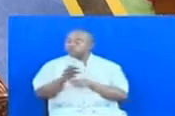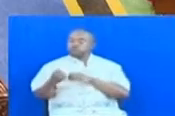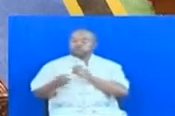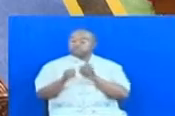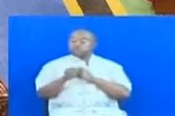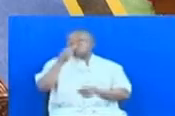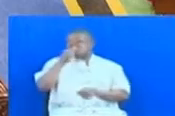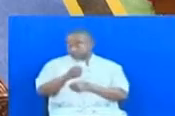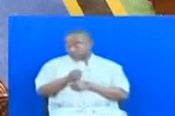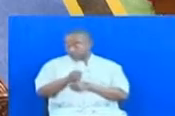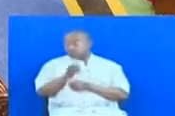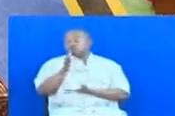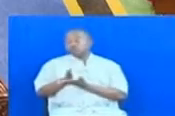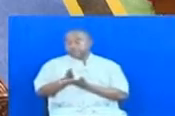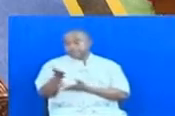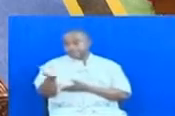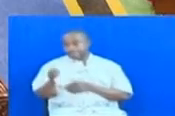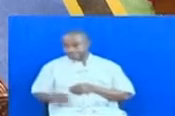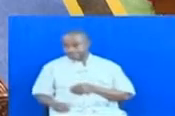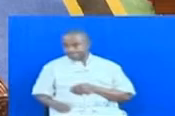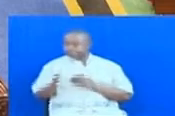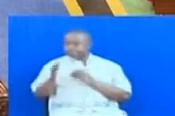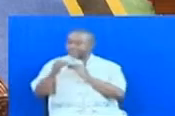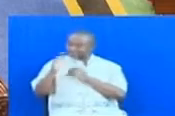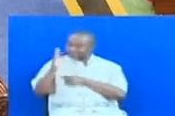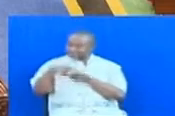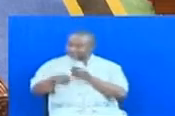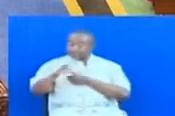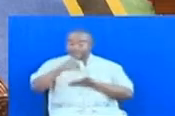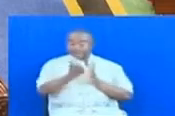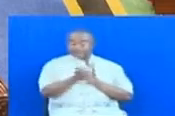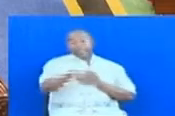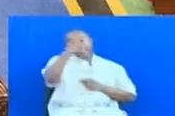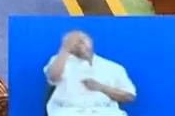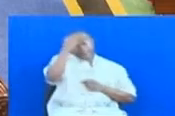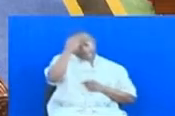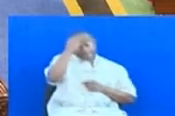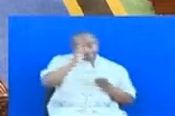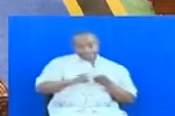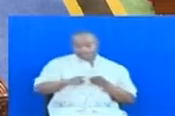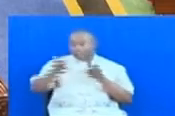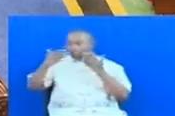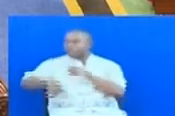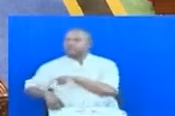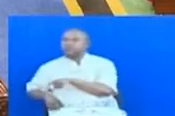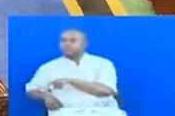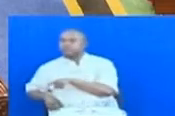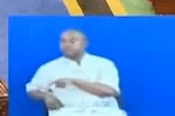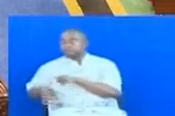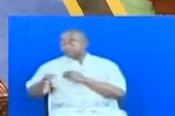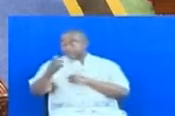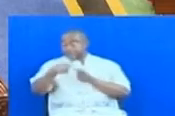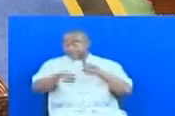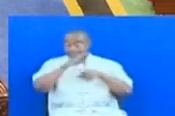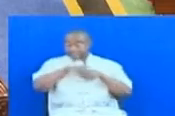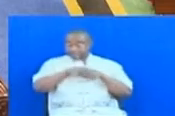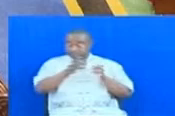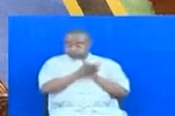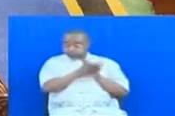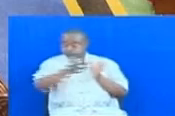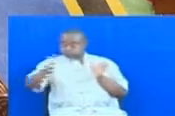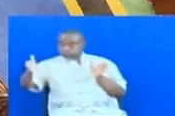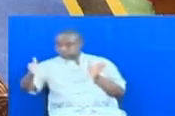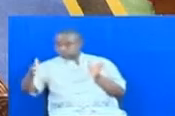kweli, na hasa katika sekta ya elimu na sekta ya afya. Na ndio maana ukiangalia katika kipindi hichi Mheshimiwa Rais,